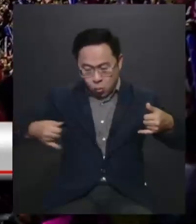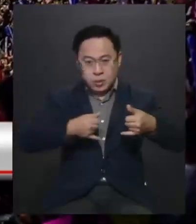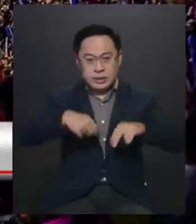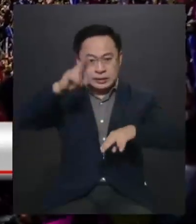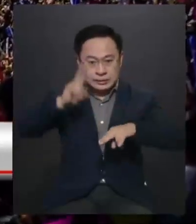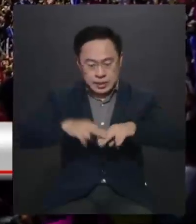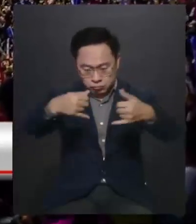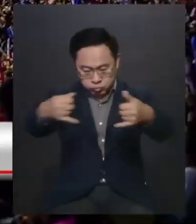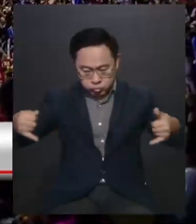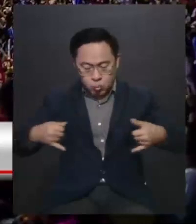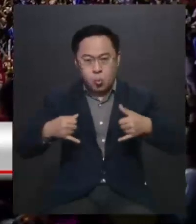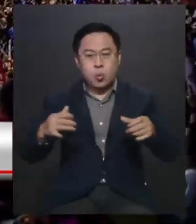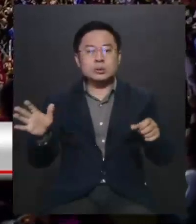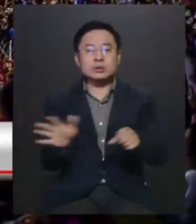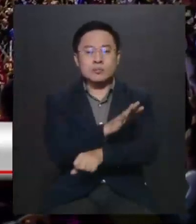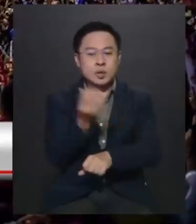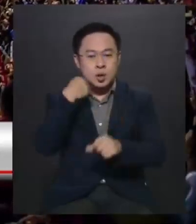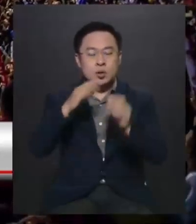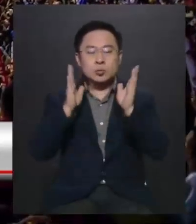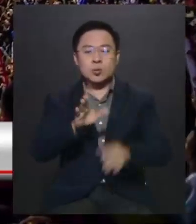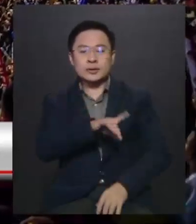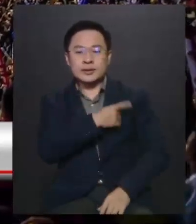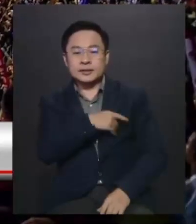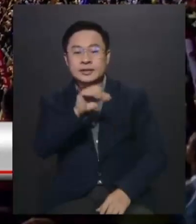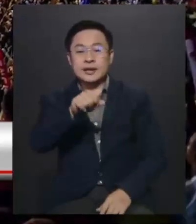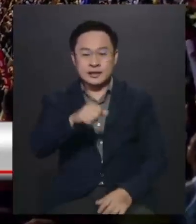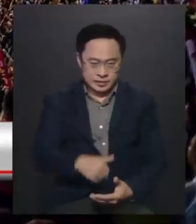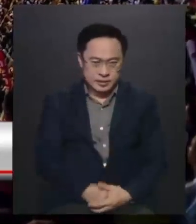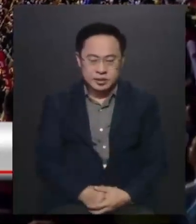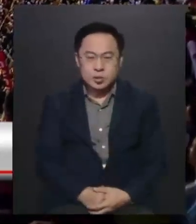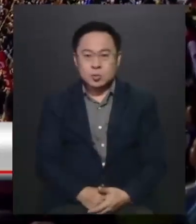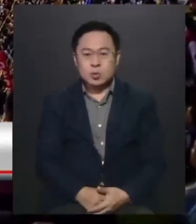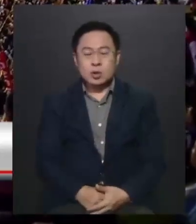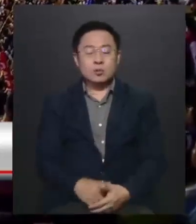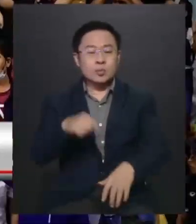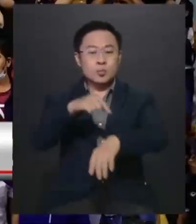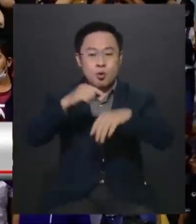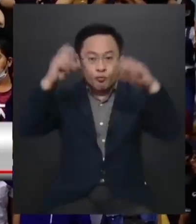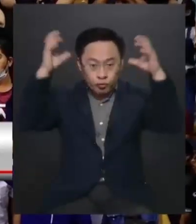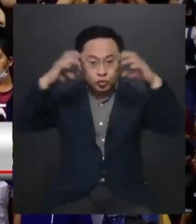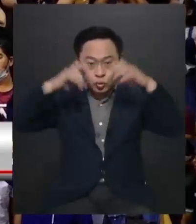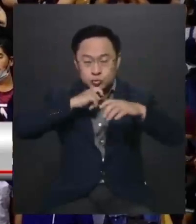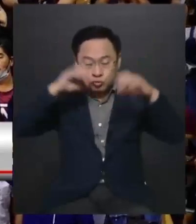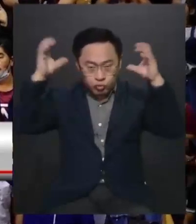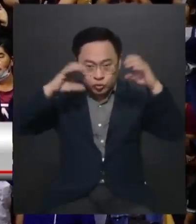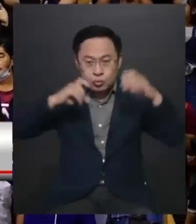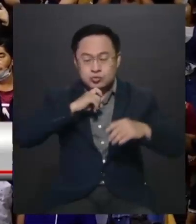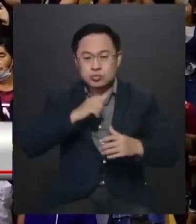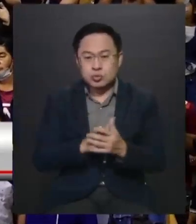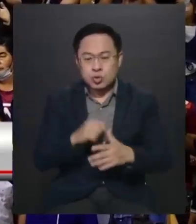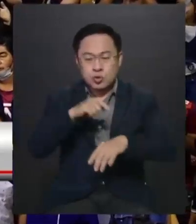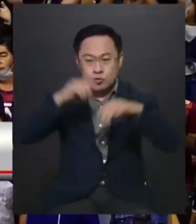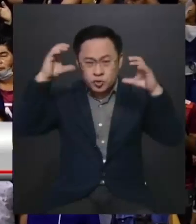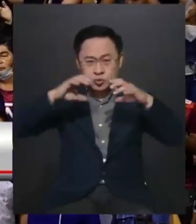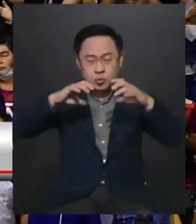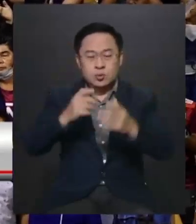ฮอก็กลับบ้านด้วยความแบบอิ่มเอมถึงแม้ว่าฝนจะตกก็ตามนะช่วงที่ทำการแข่งขันช่วงนี้ค่ะมันอยู่ในบรรยากาศที่แบบฝนมันตกมาแล้วเป็นแบบช่วง